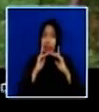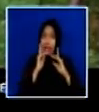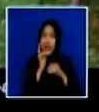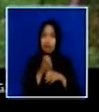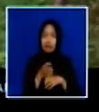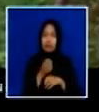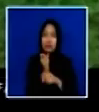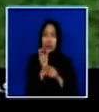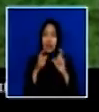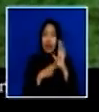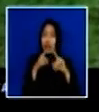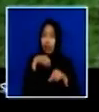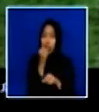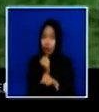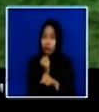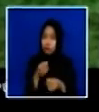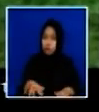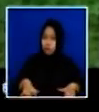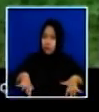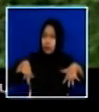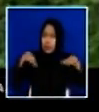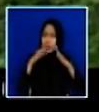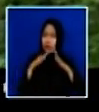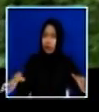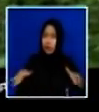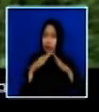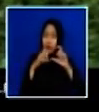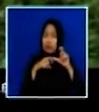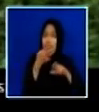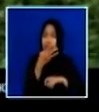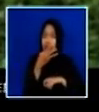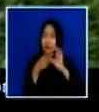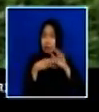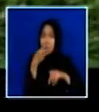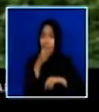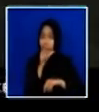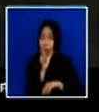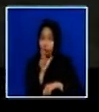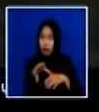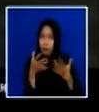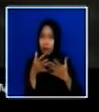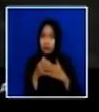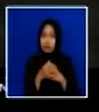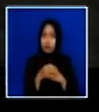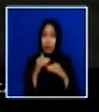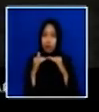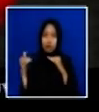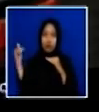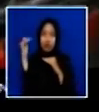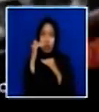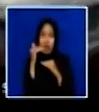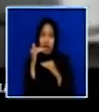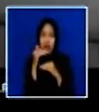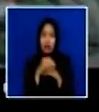banjir lahar dingin Gunung Semeru terjadi akibat tingginya curah hujan di kawasan Puncak Gunung Semeru BPBD kabupaten Lumajang